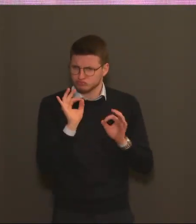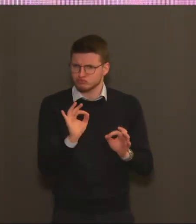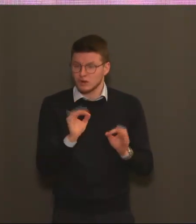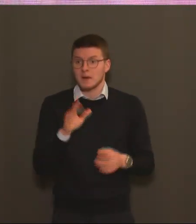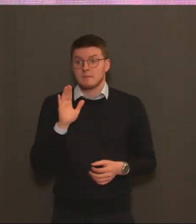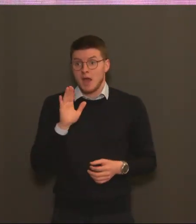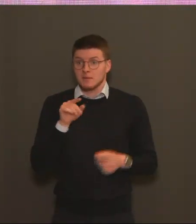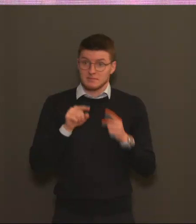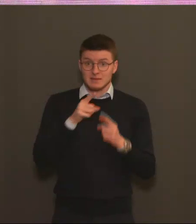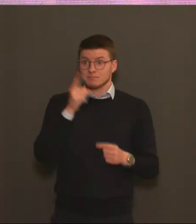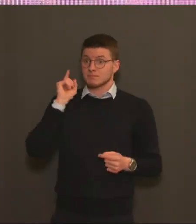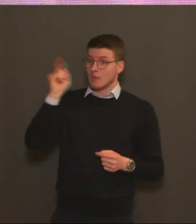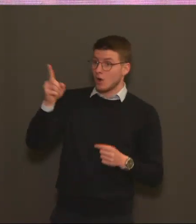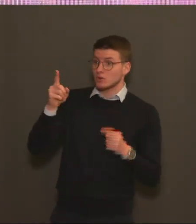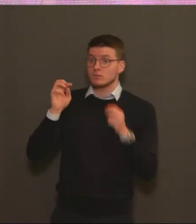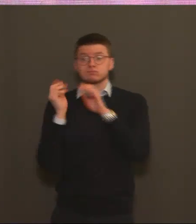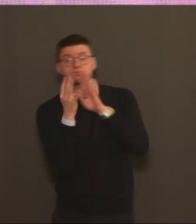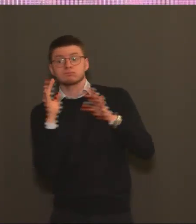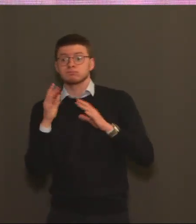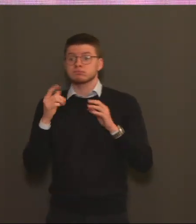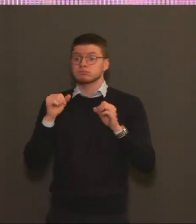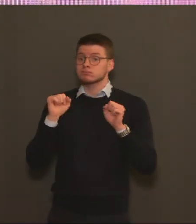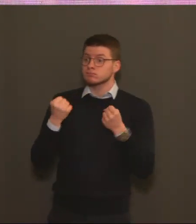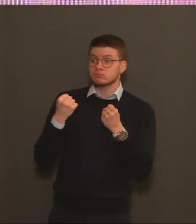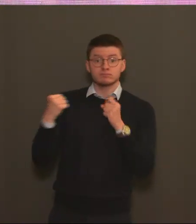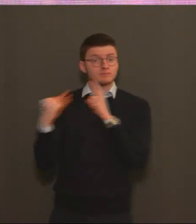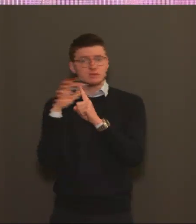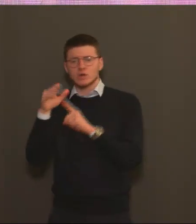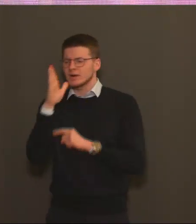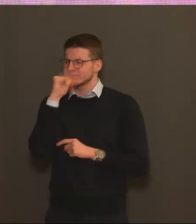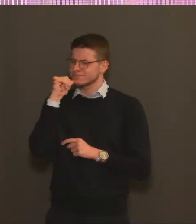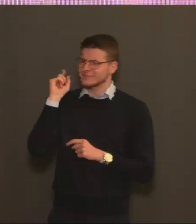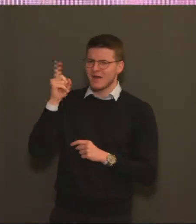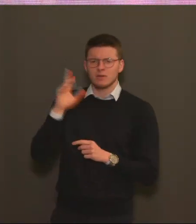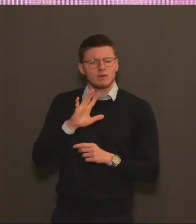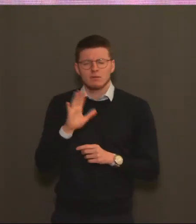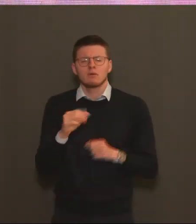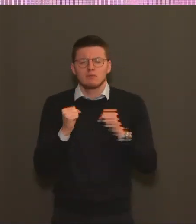kunnen besmetten. We overlopen met u even de verschillen.